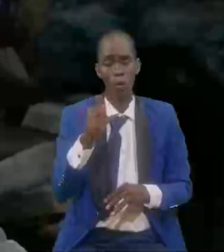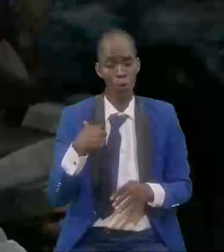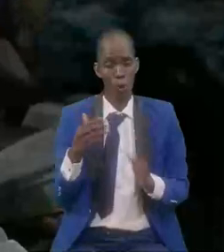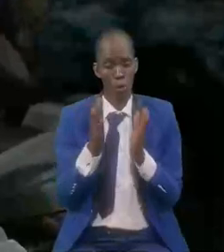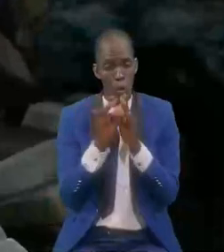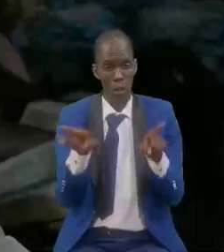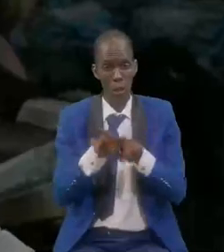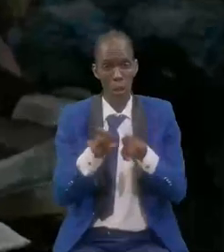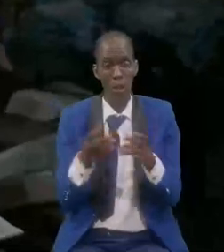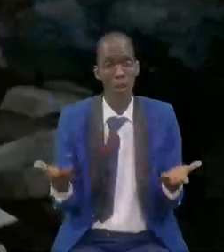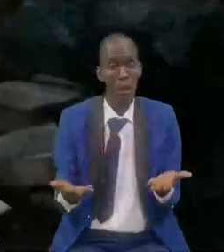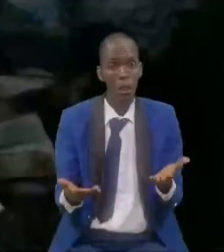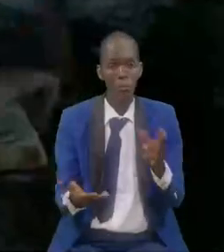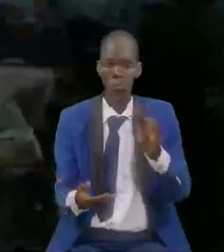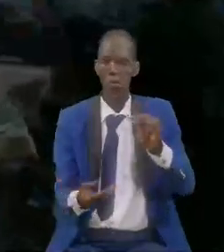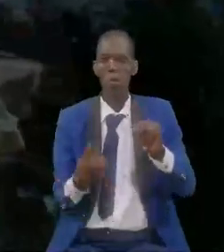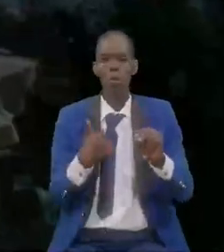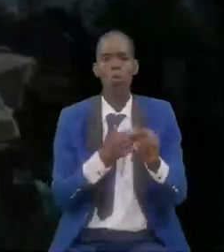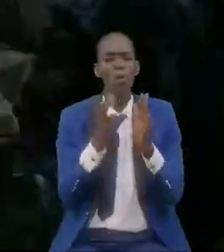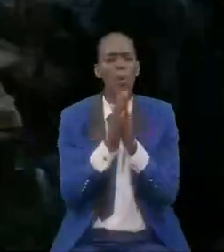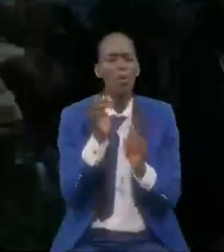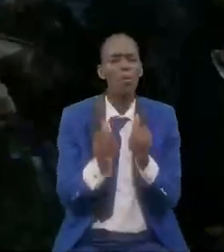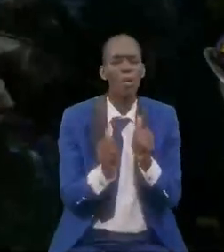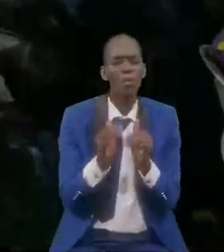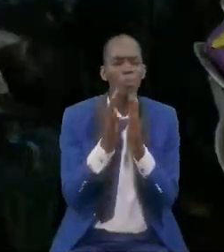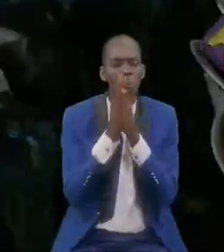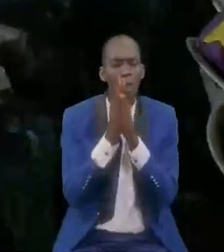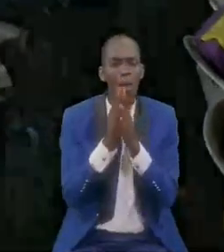que nous faisons? Quel type de prière faisons-nous?